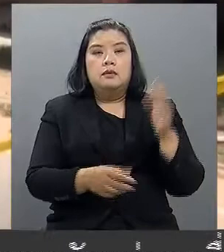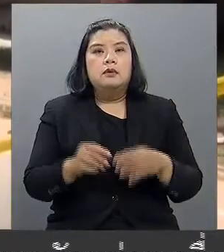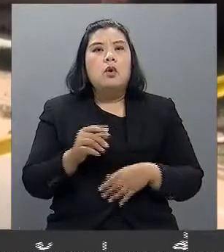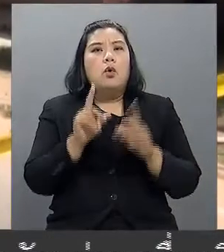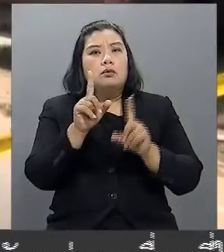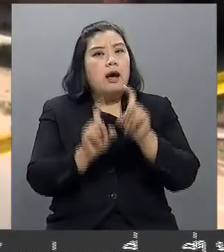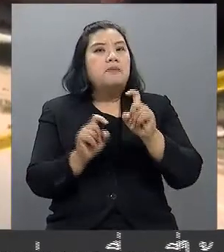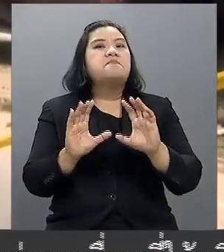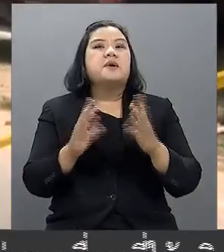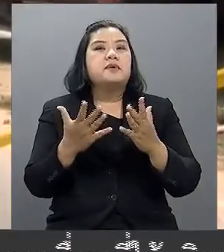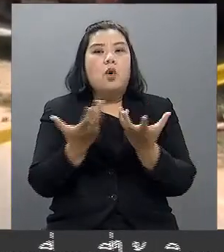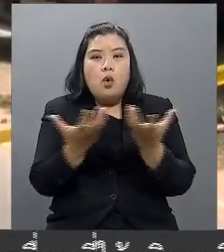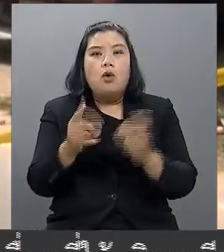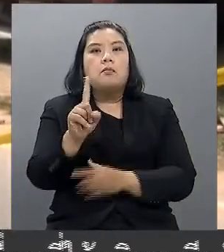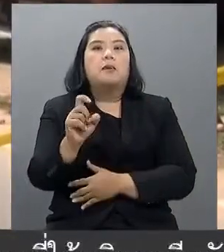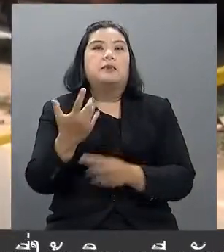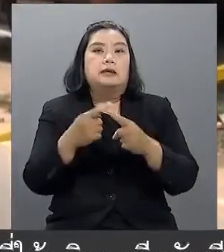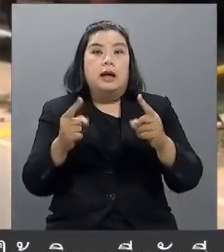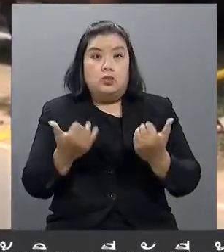มีการใช้หุ่นยนต์ไปทำลายระเบิดได้ทานด้วยนะคะ